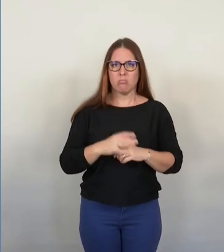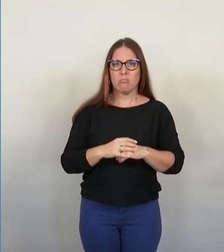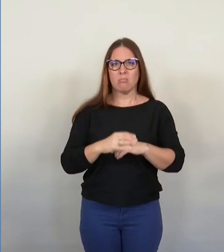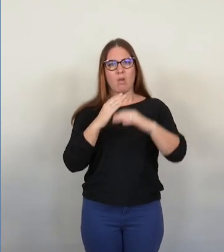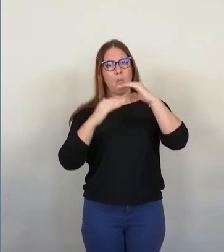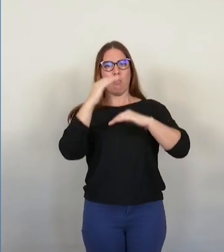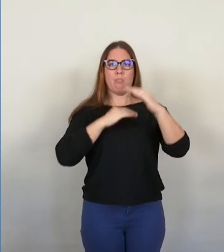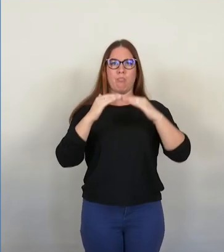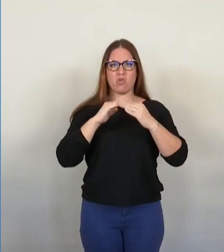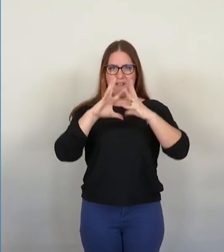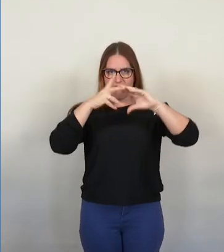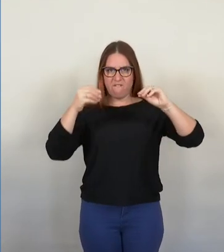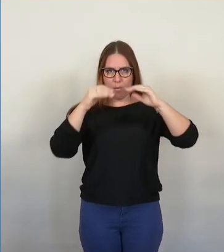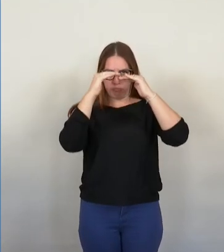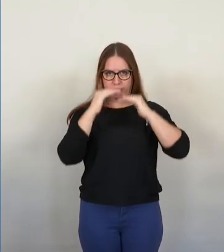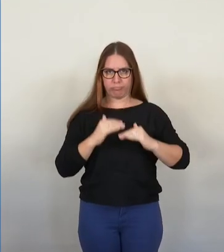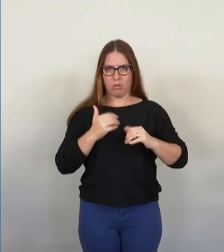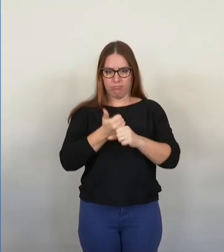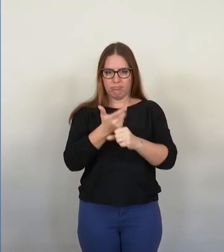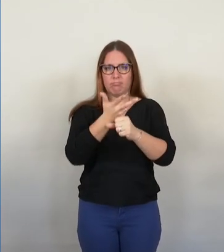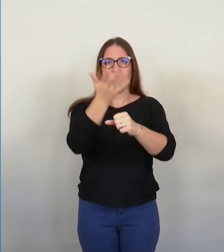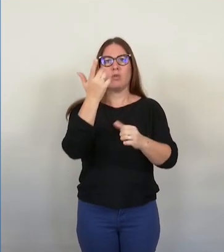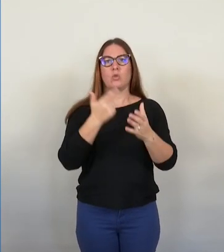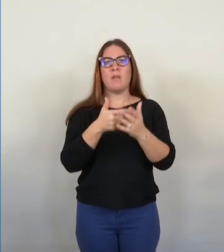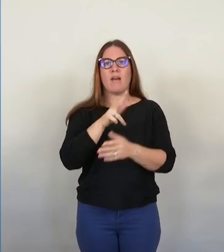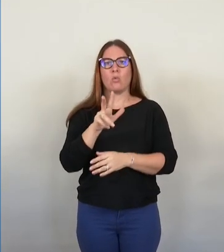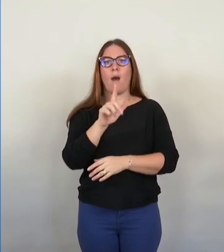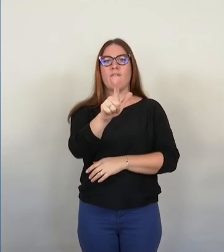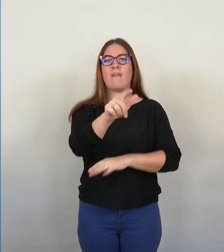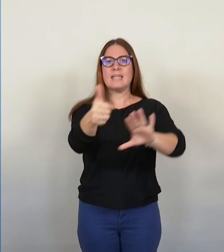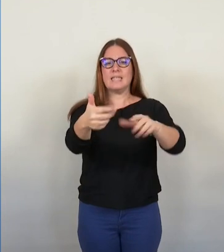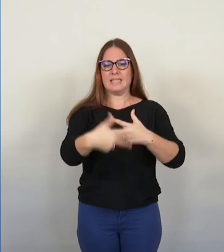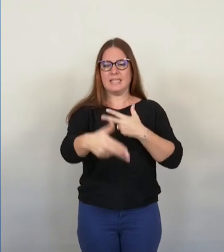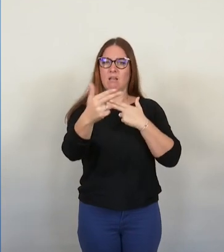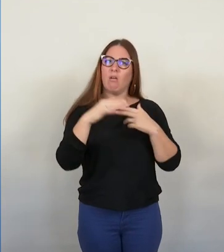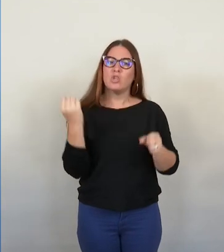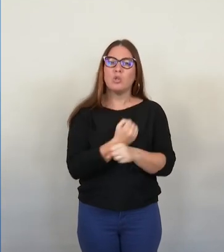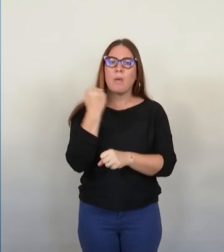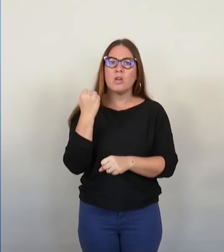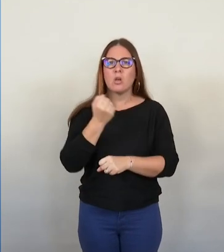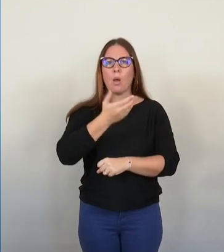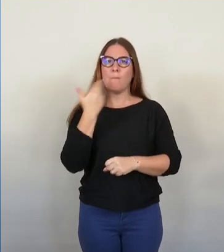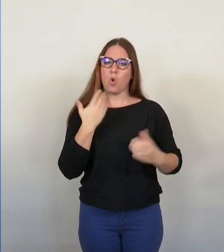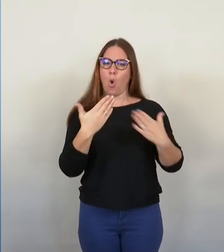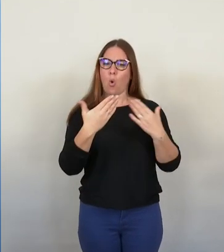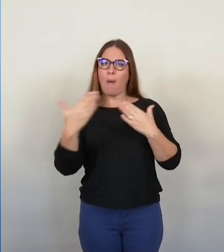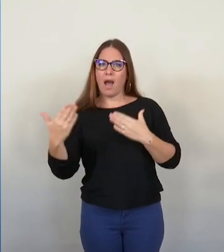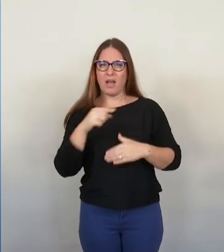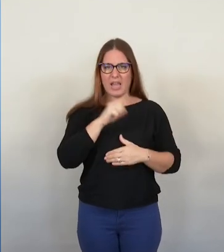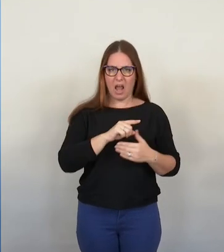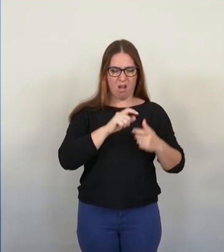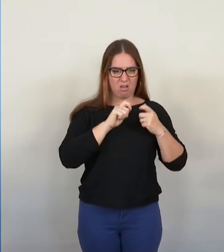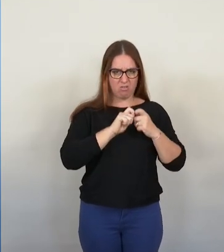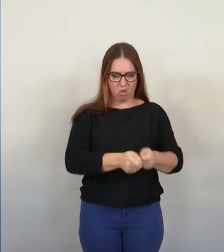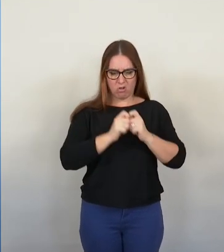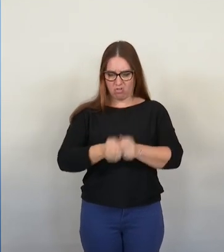projet pour les années à venir c'est-à-dire 2023 2026 ça c'est un petit regret parce que on aurait aimé comparer des choses comparables